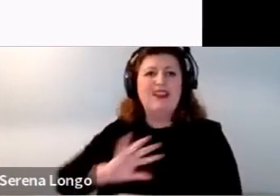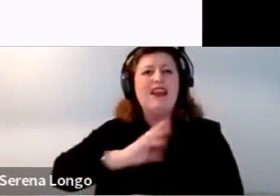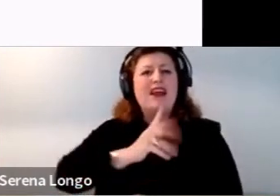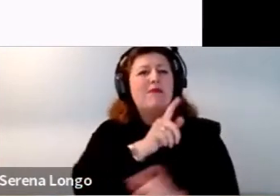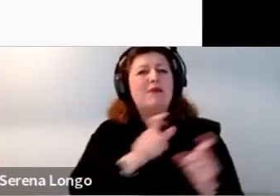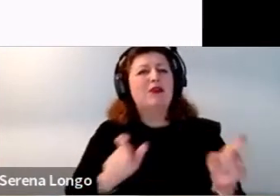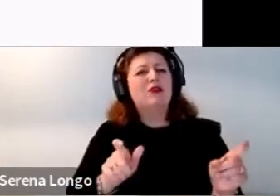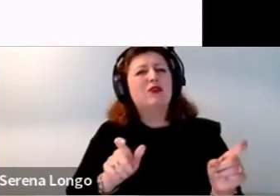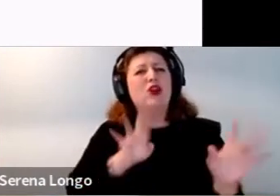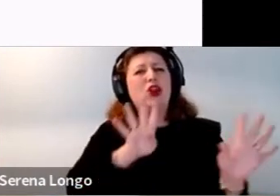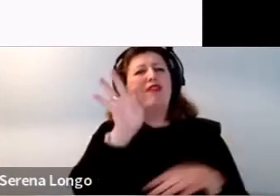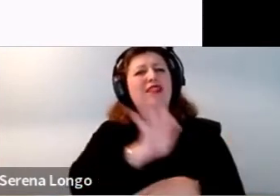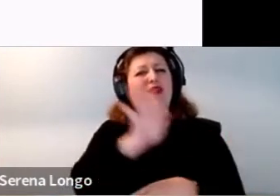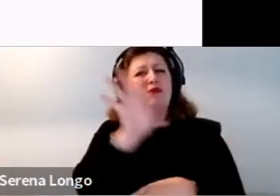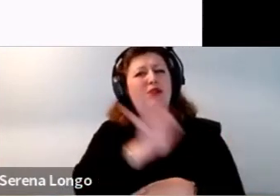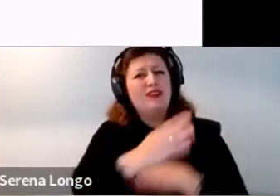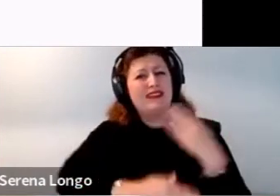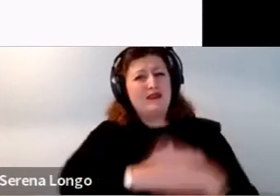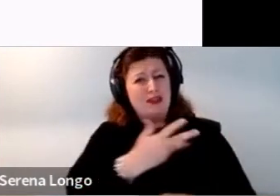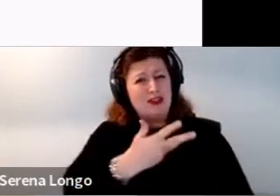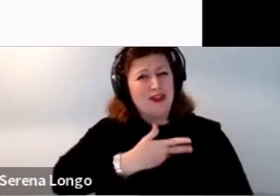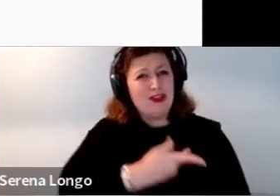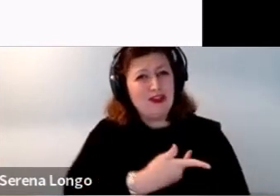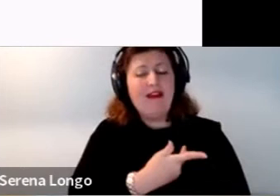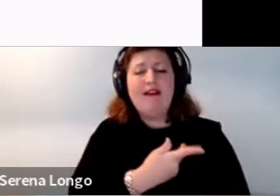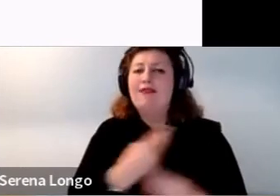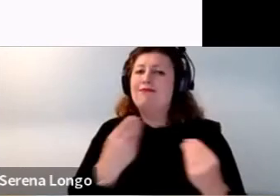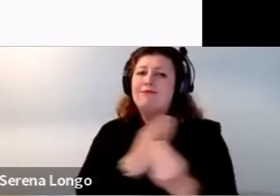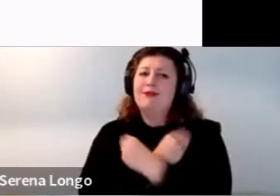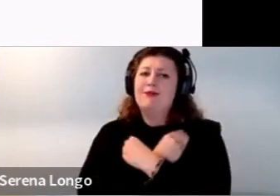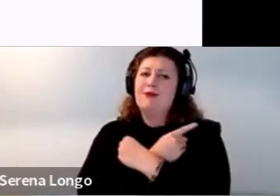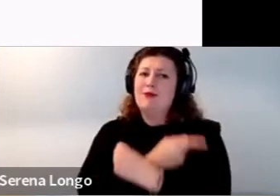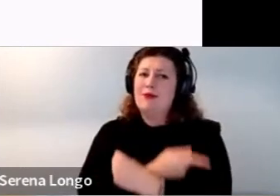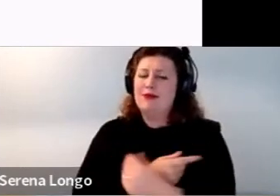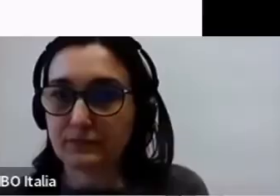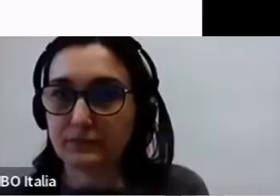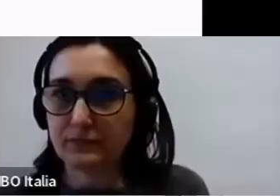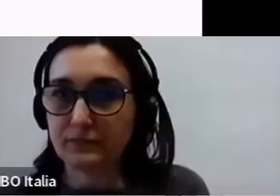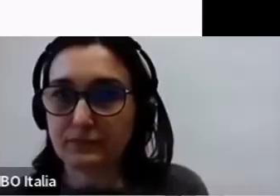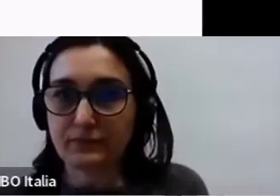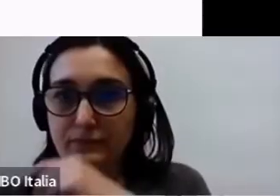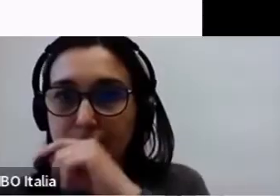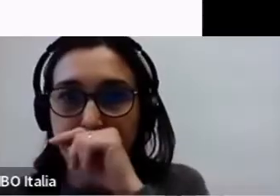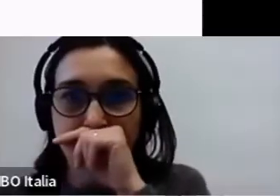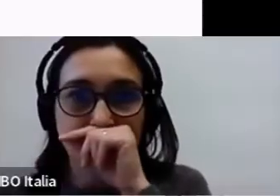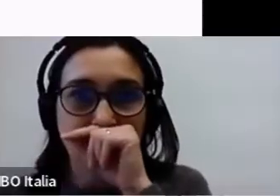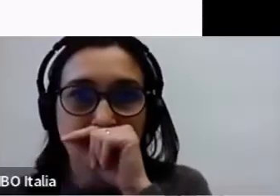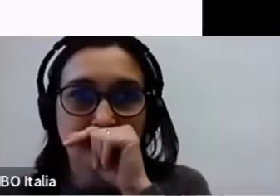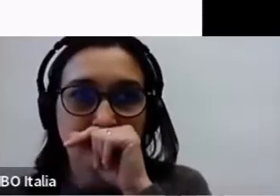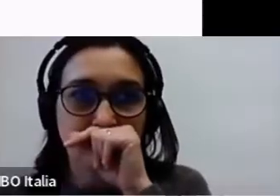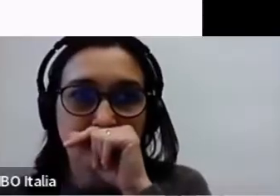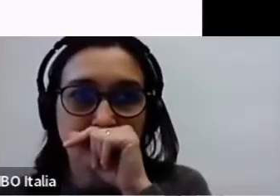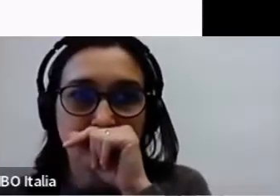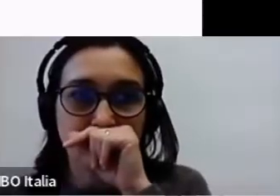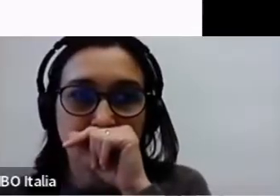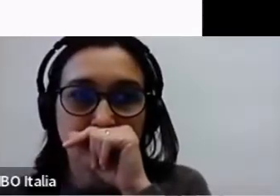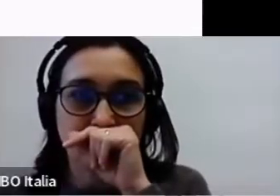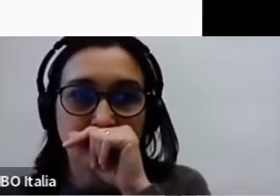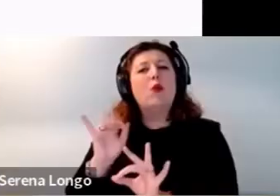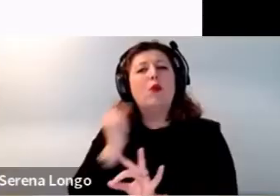con disabilità non è occupata. Nel campo dell'istruzione, i piccoli